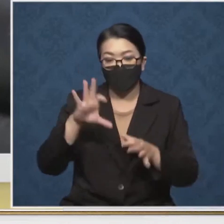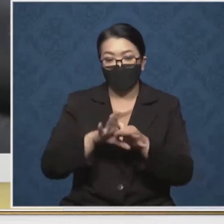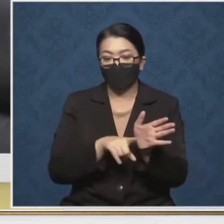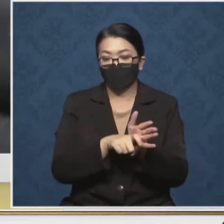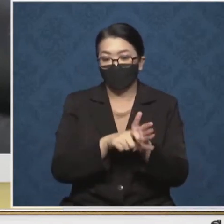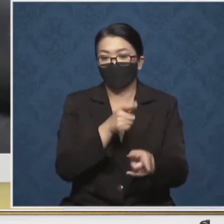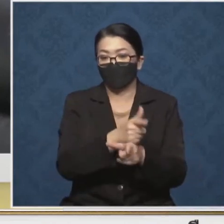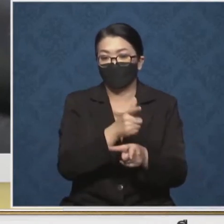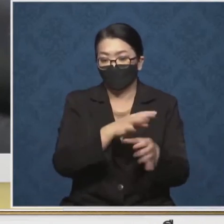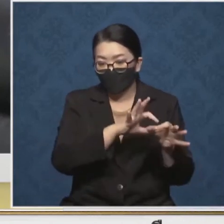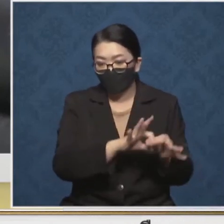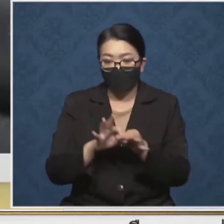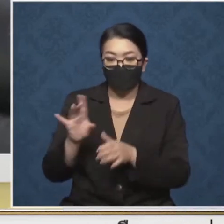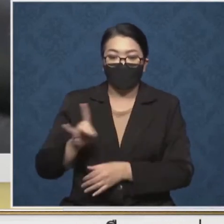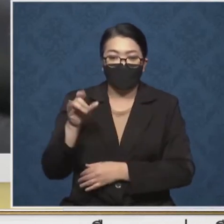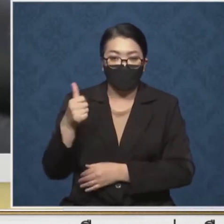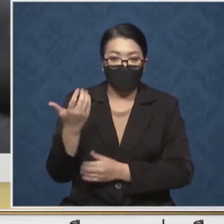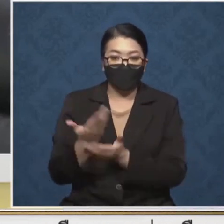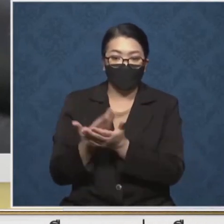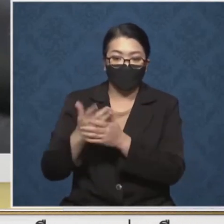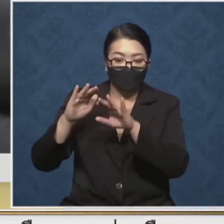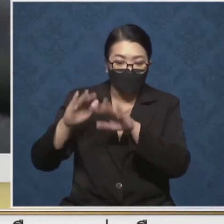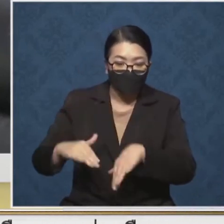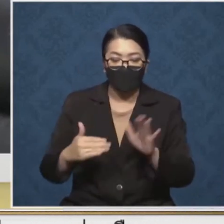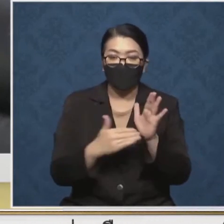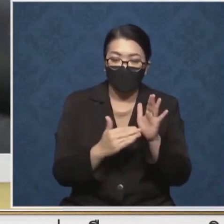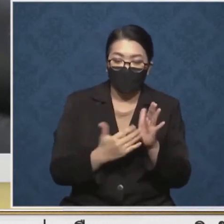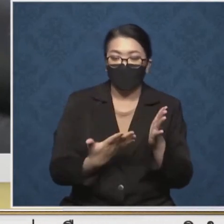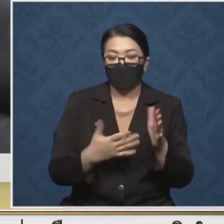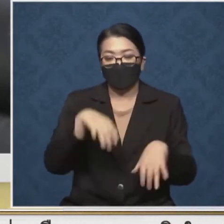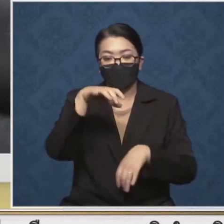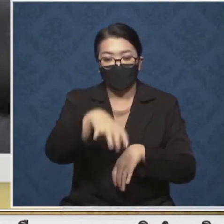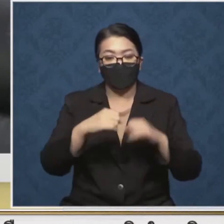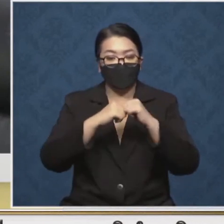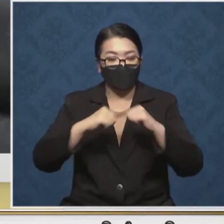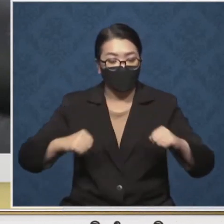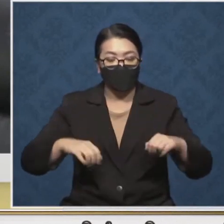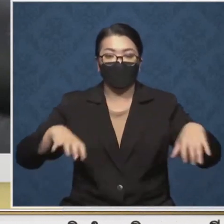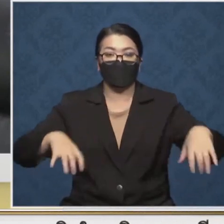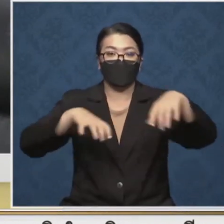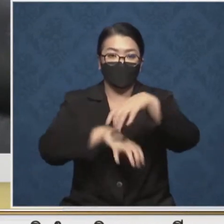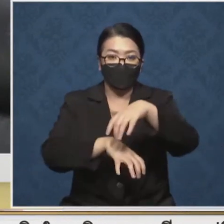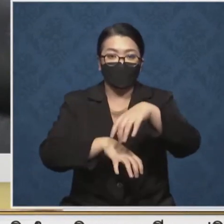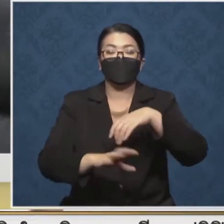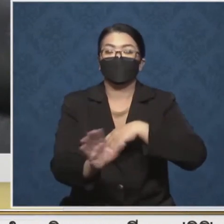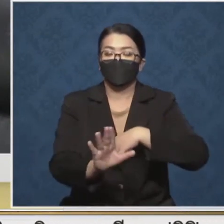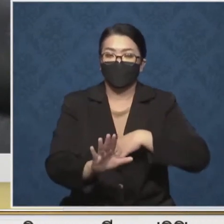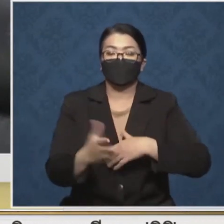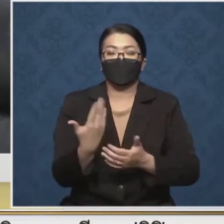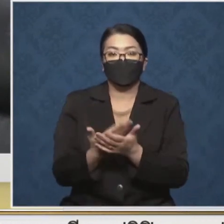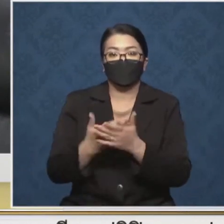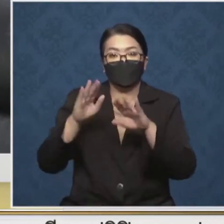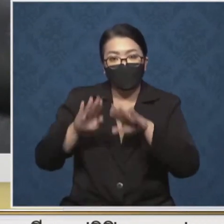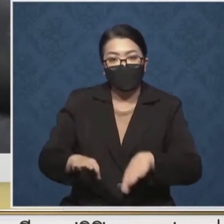ในส่วนนี้อาจจะนำไปรถงบประมาณใส่นด้านธุรการเอกสารหรออาคารสำนักงานที่สำซอนไมจำเป็ลงได้ด้วยค่ะและ